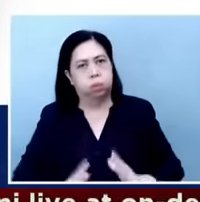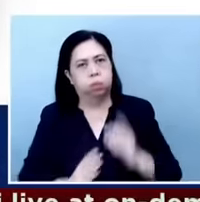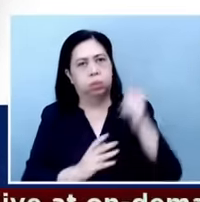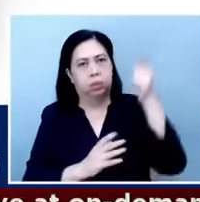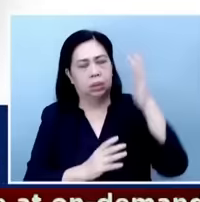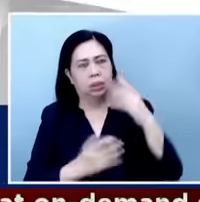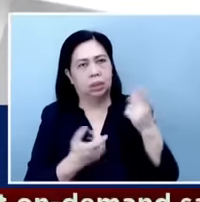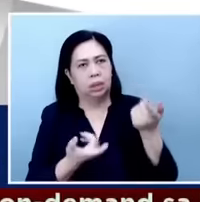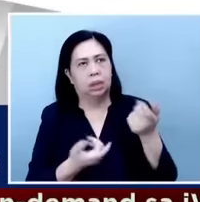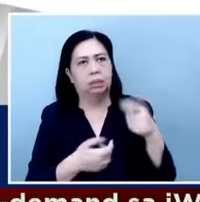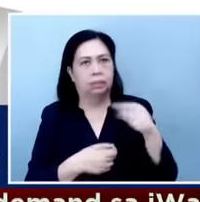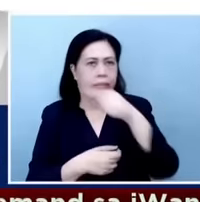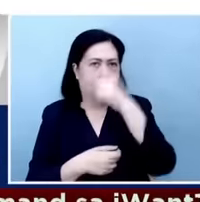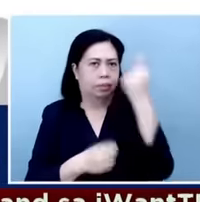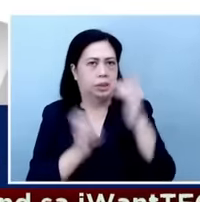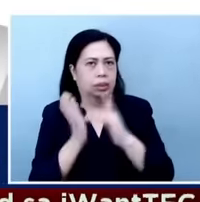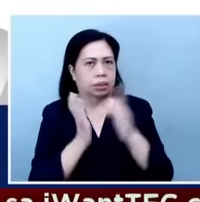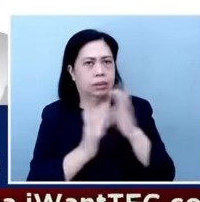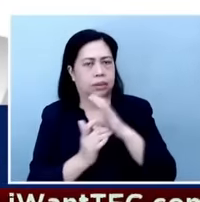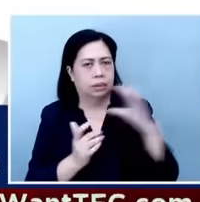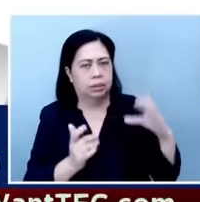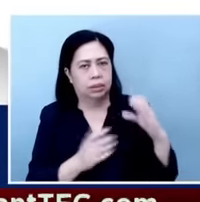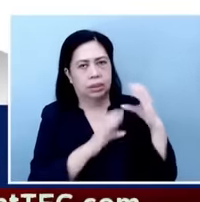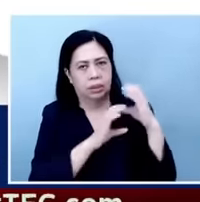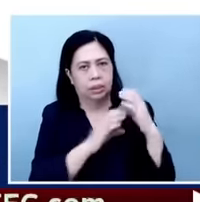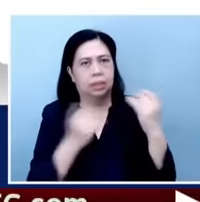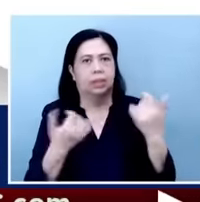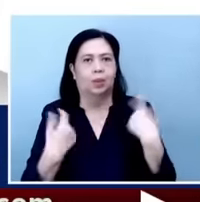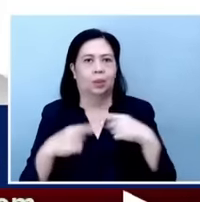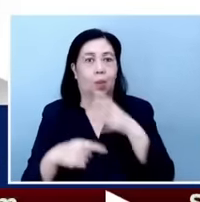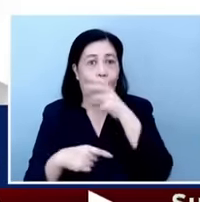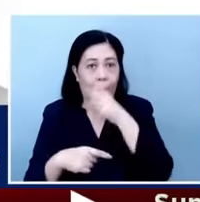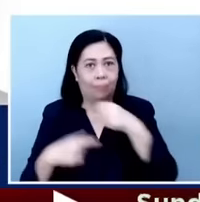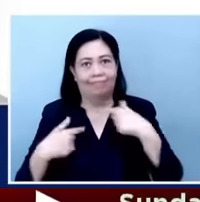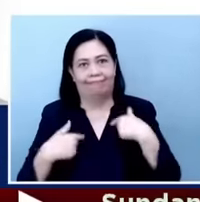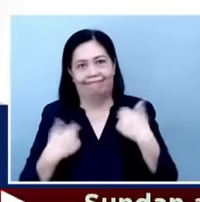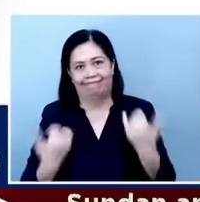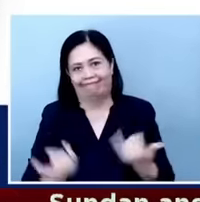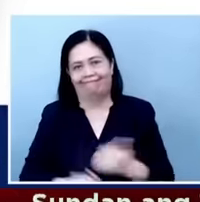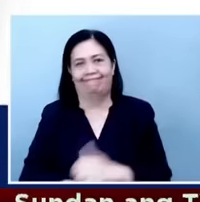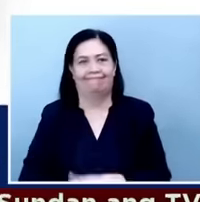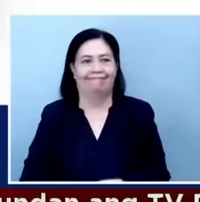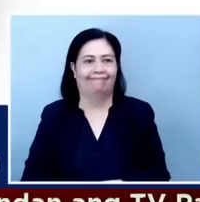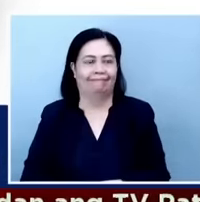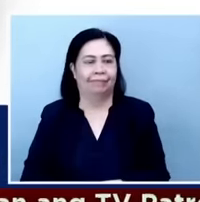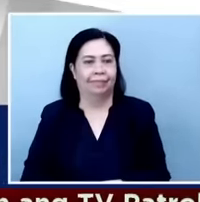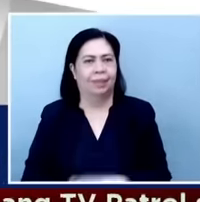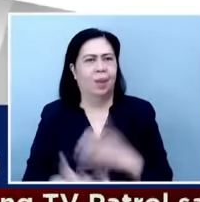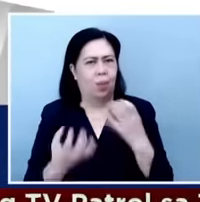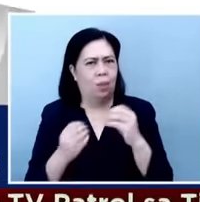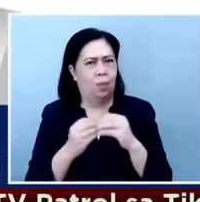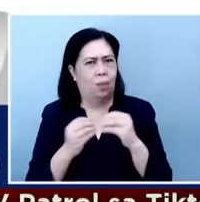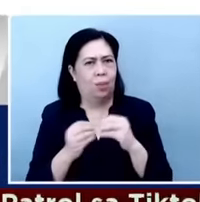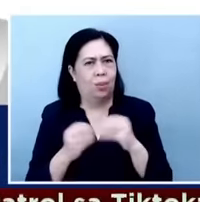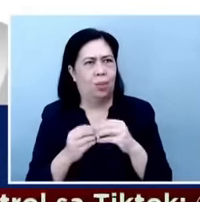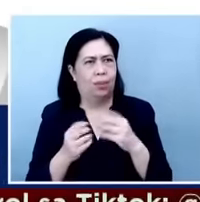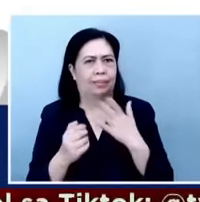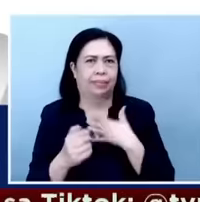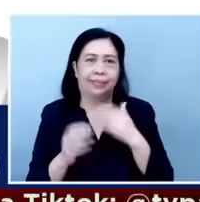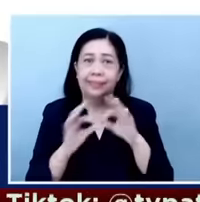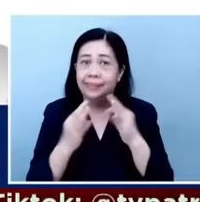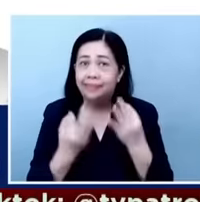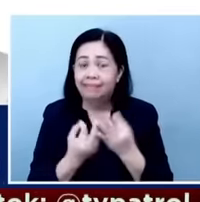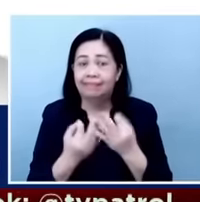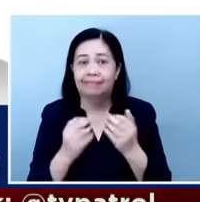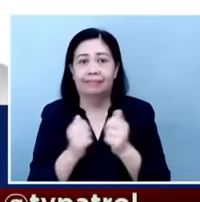Mahal Nazareno. Ayan, ito, nakaabot ako ng ganitong edad. Gusto ko pa kasi mga pamilya ko, lalo